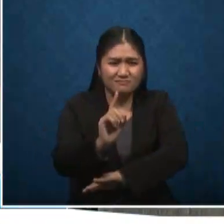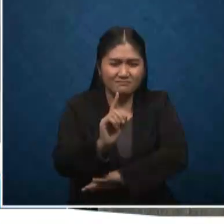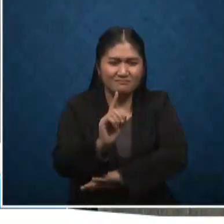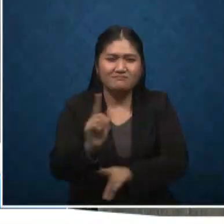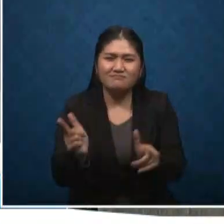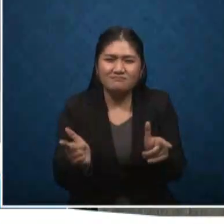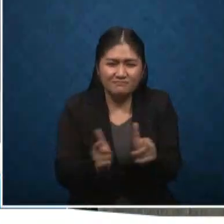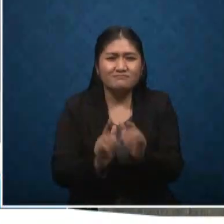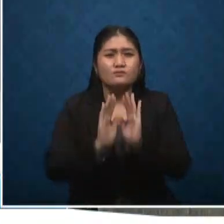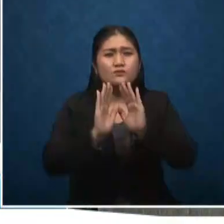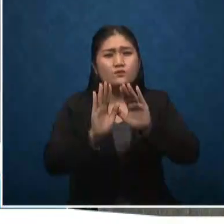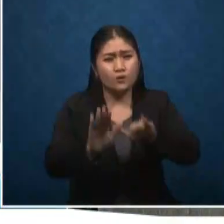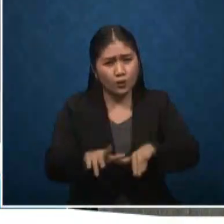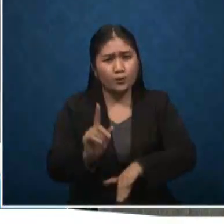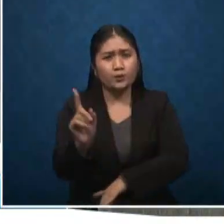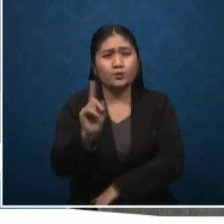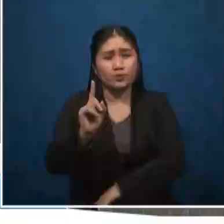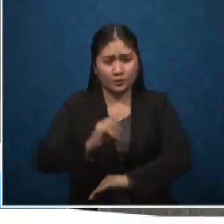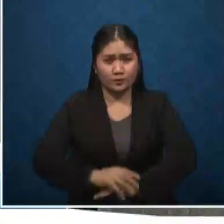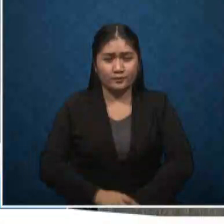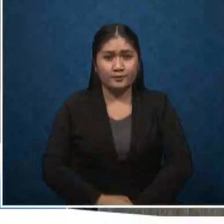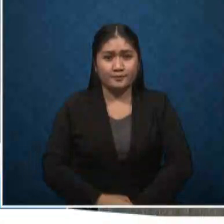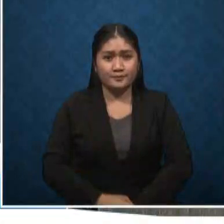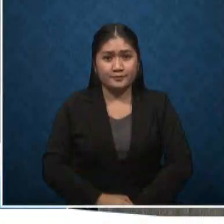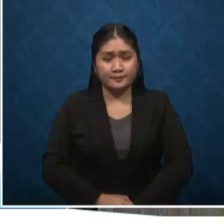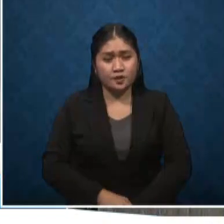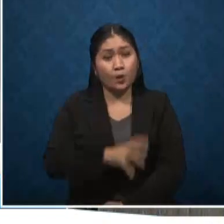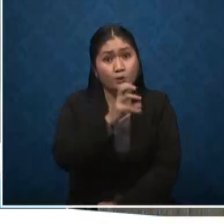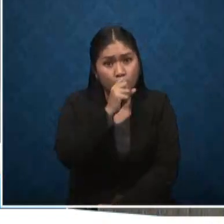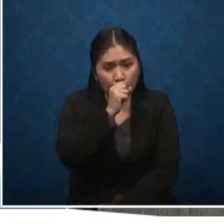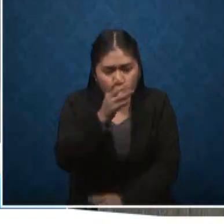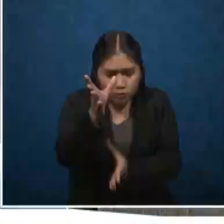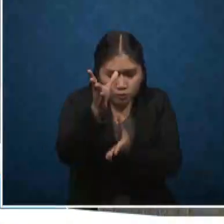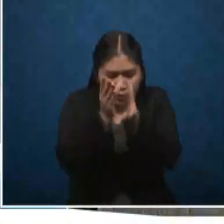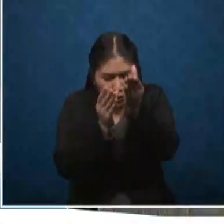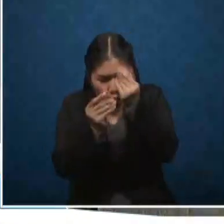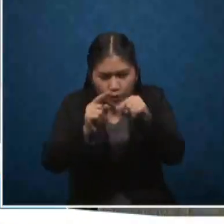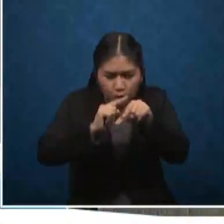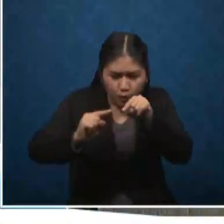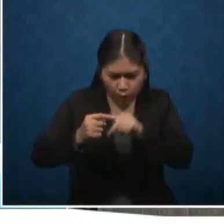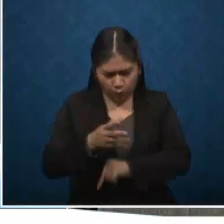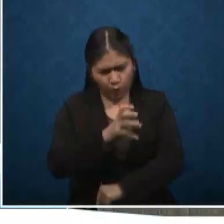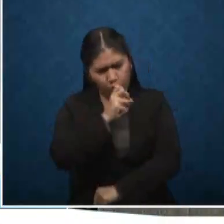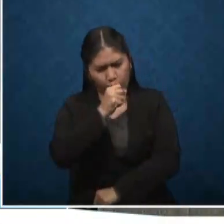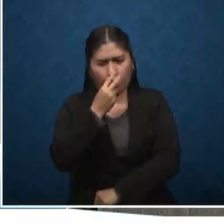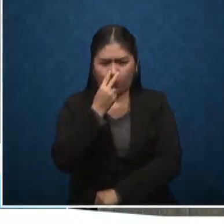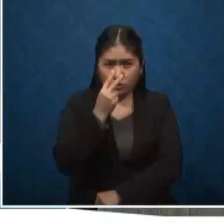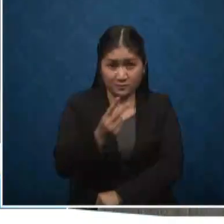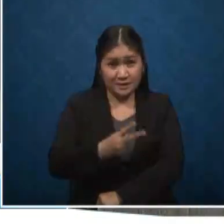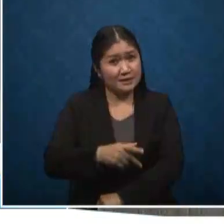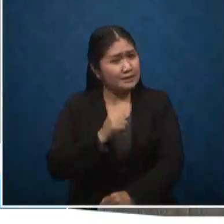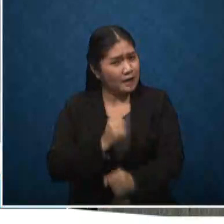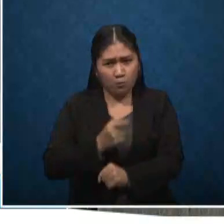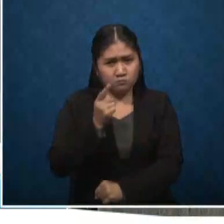ฝากไปถึงท่านนะครับว่าลองศึกษาดูนะครับลองทำอะไรที่จริงจัง